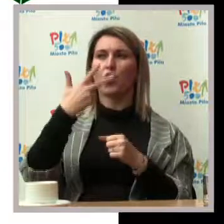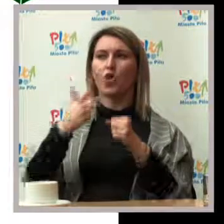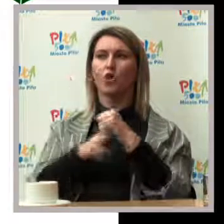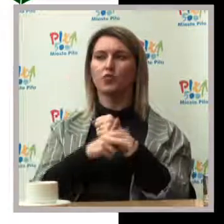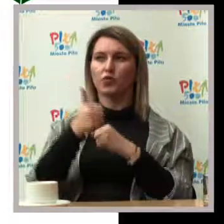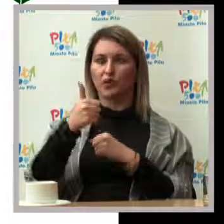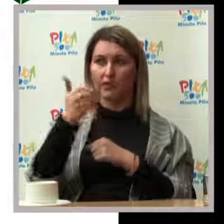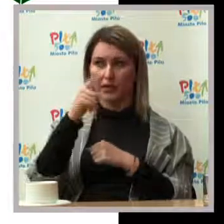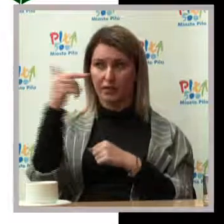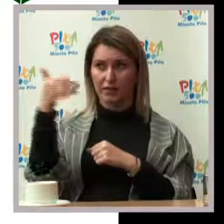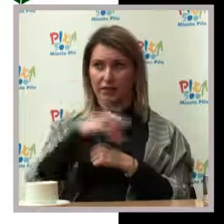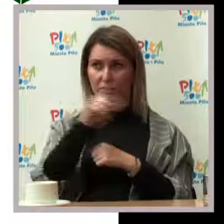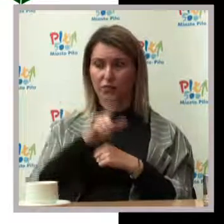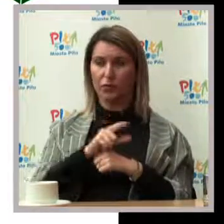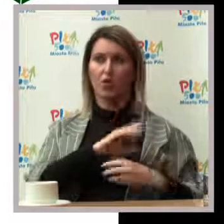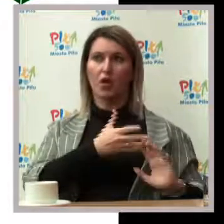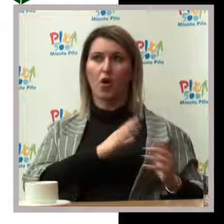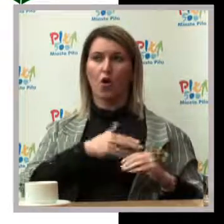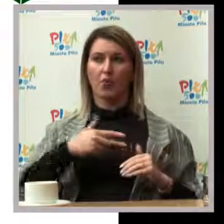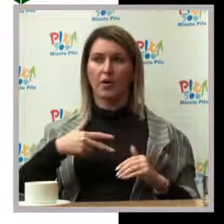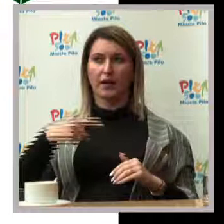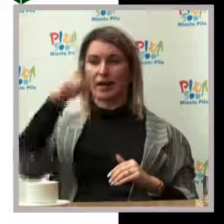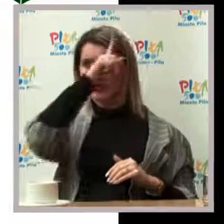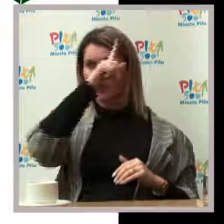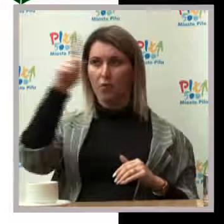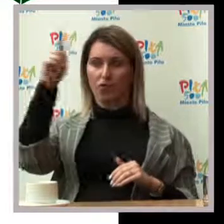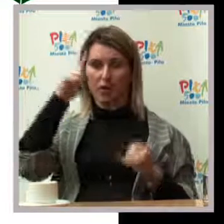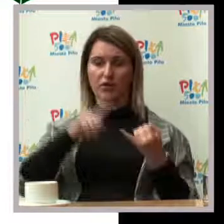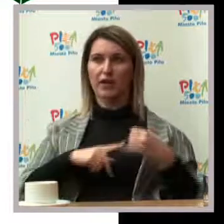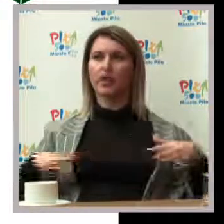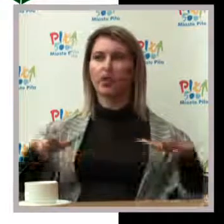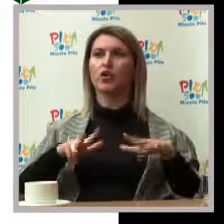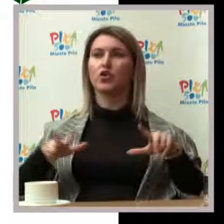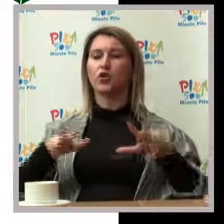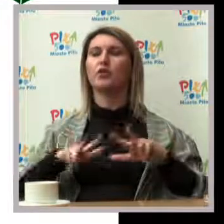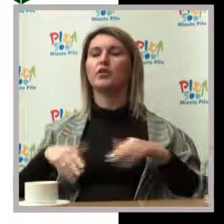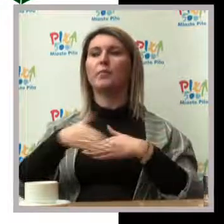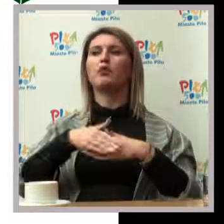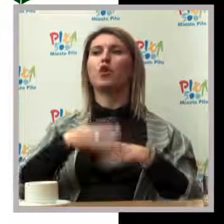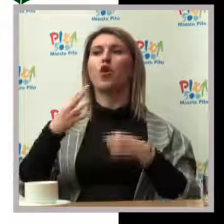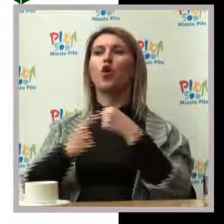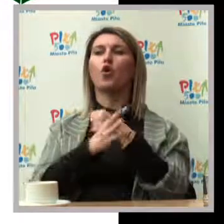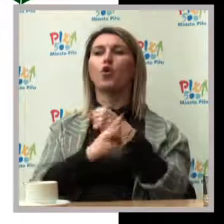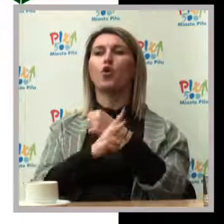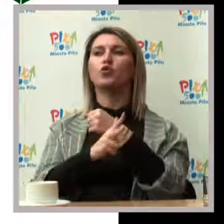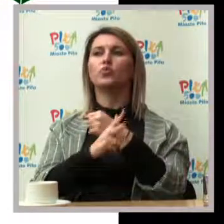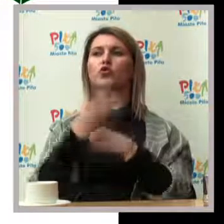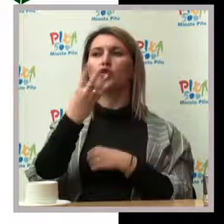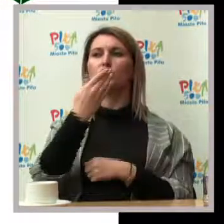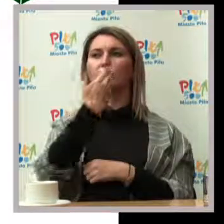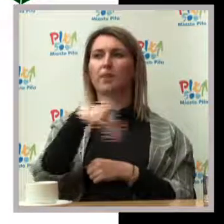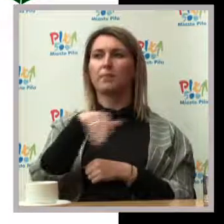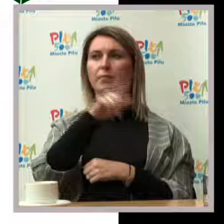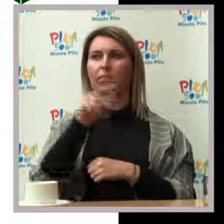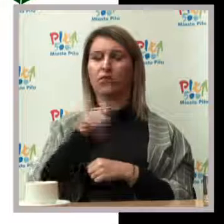bieżących. Opieka społeczna i rodzina to ponad czy blisko 84 miliony złotych i to ponad 20 czy